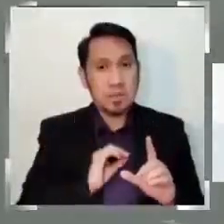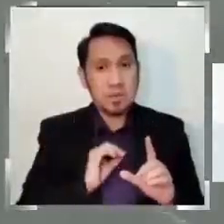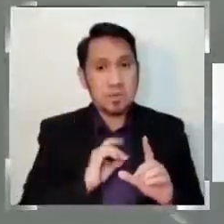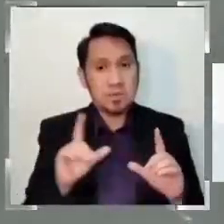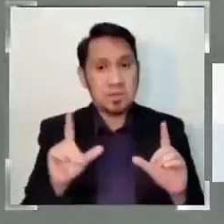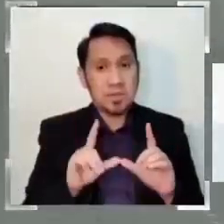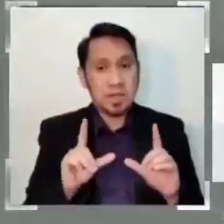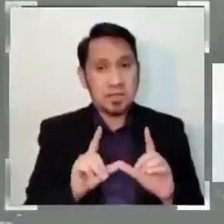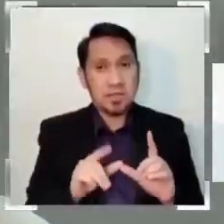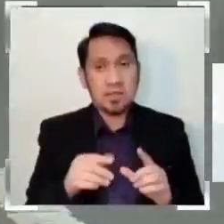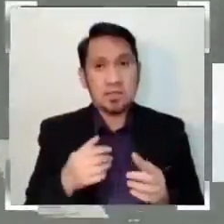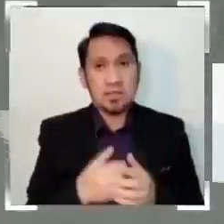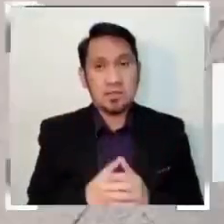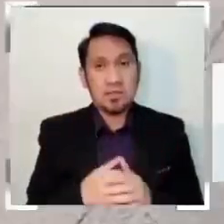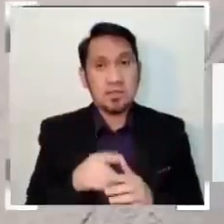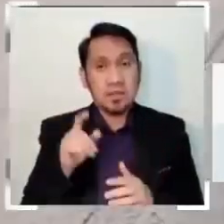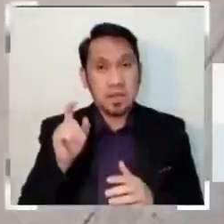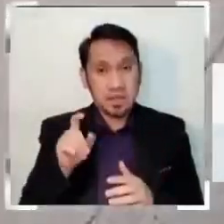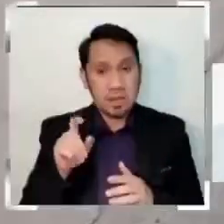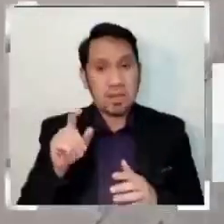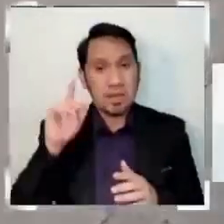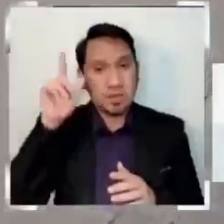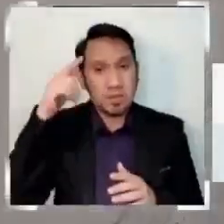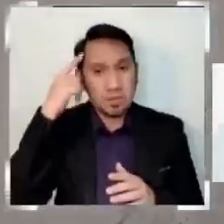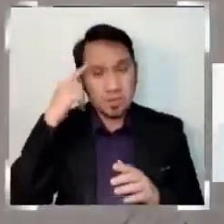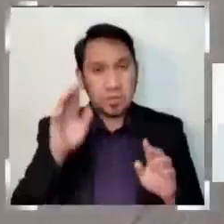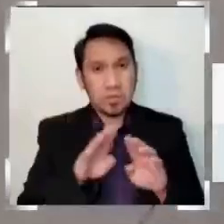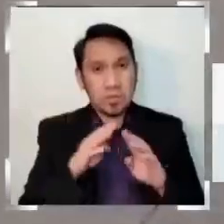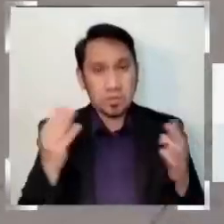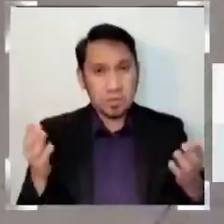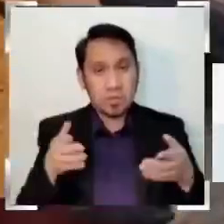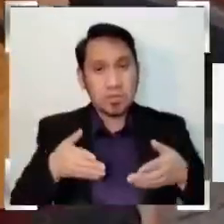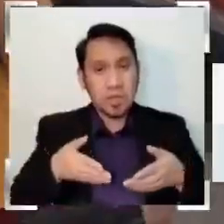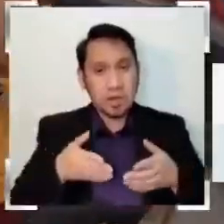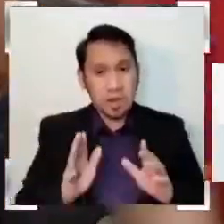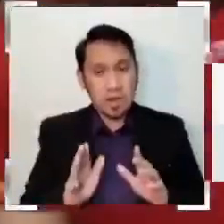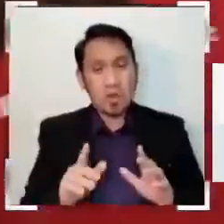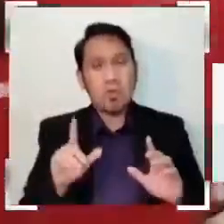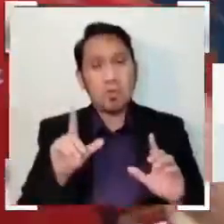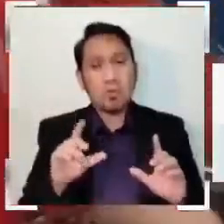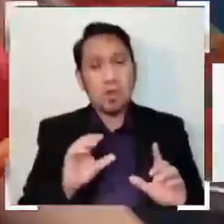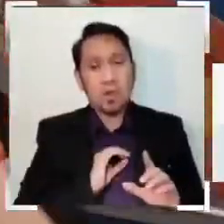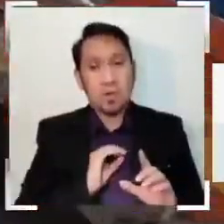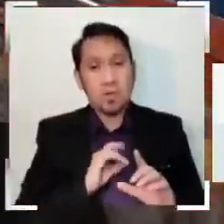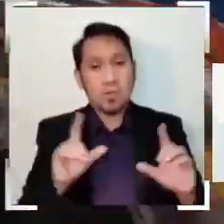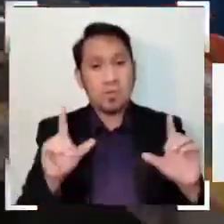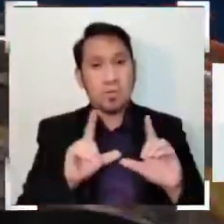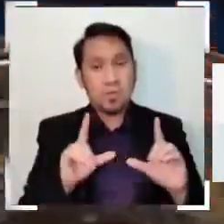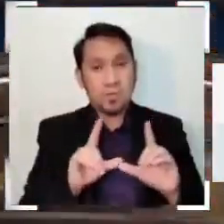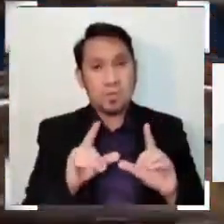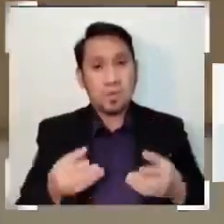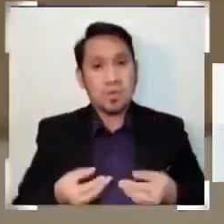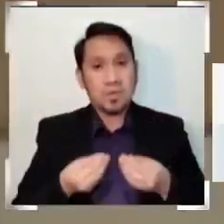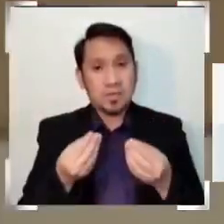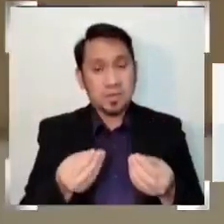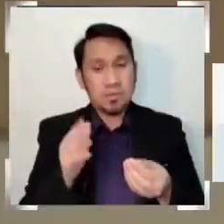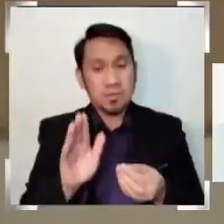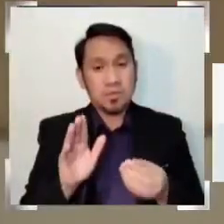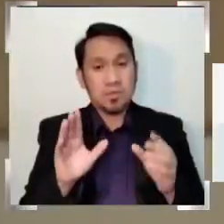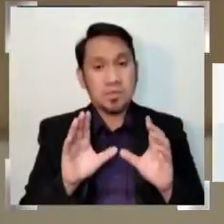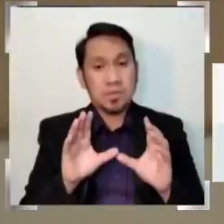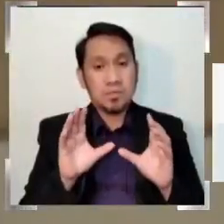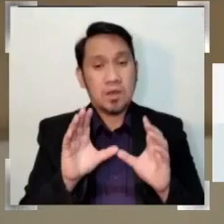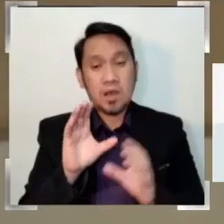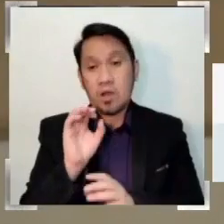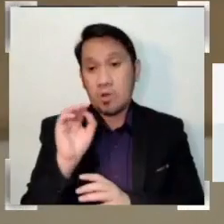din ang pamahalaan na payagan ng individual na franchises bukod sa mga prangkisang ibibigay sa mga kooperatiba.